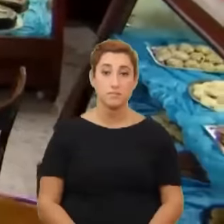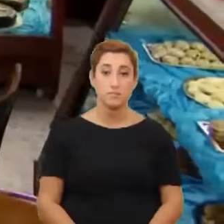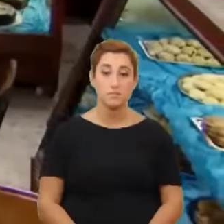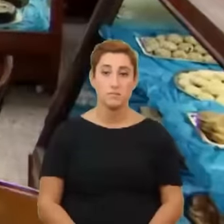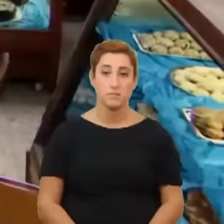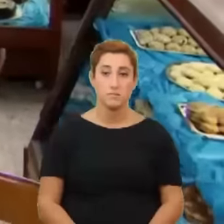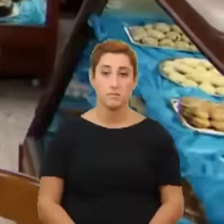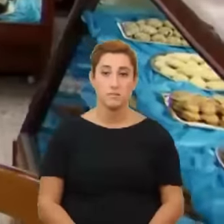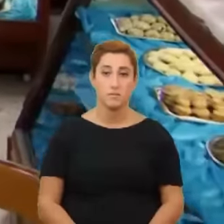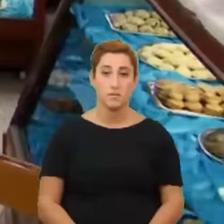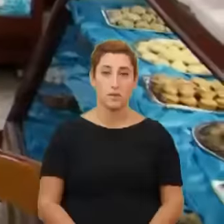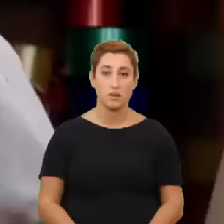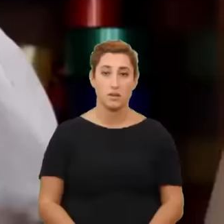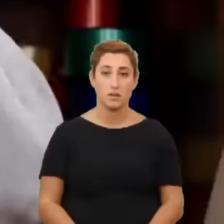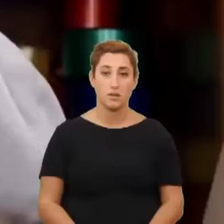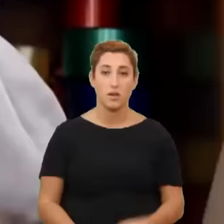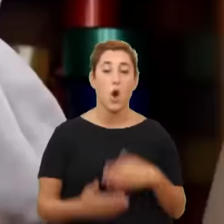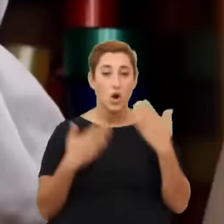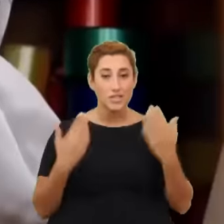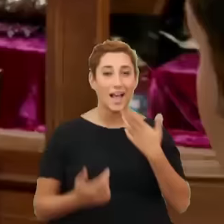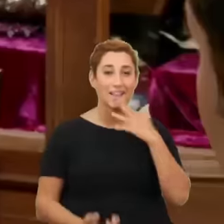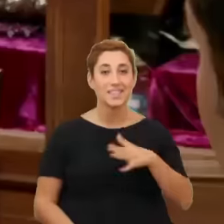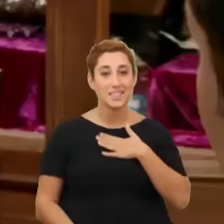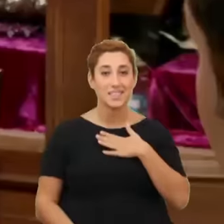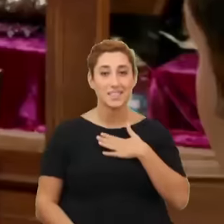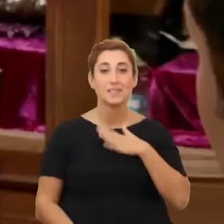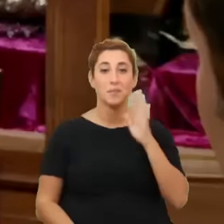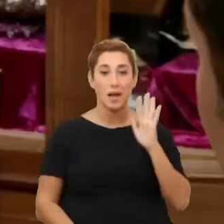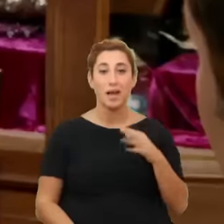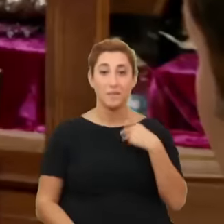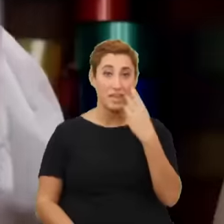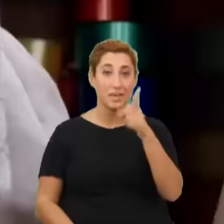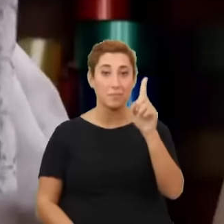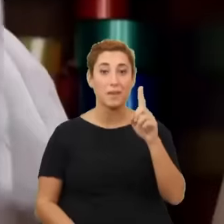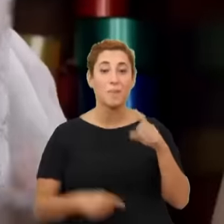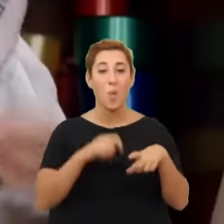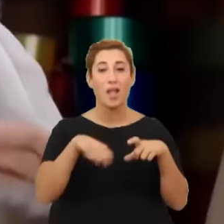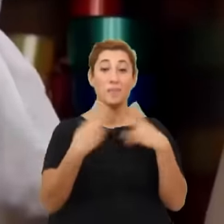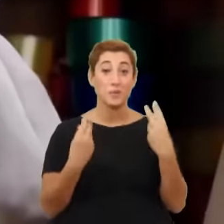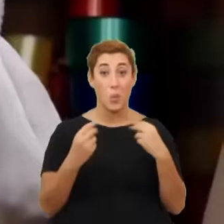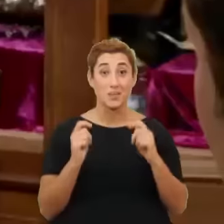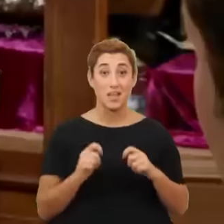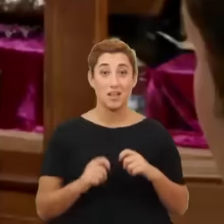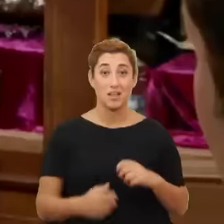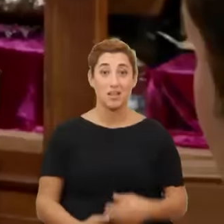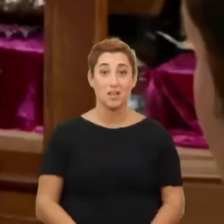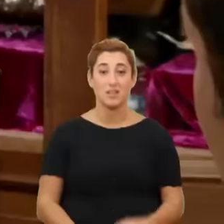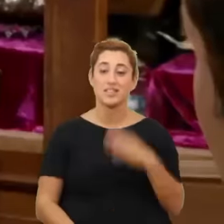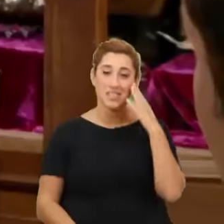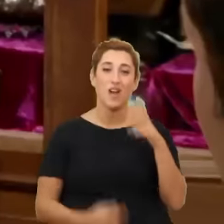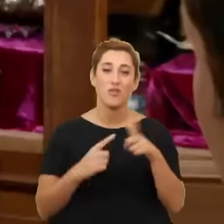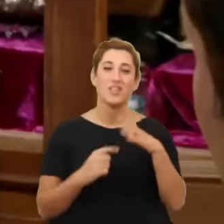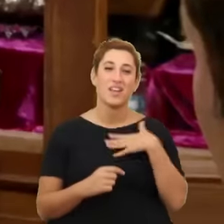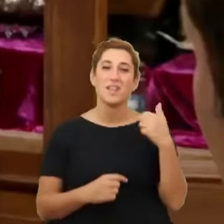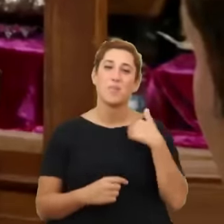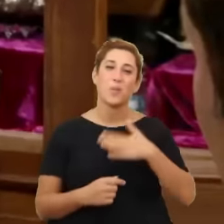asıp gerilerek karşısına oturdu. Hoş geldin kızım. Heh, verin mi sana bir muhallebi, çok güzel. Sağ ol Fatoğan